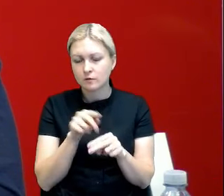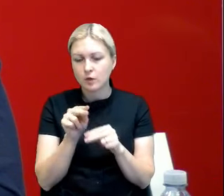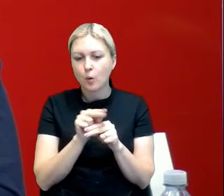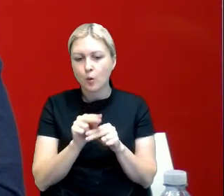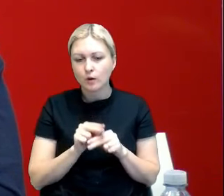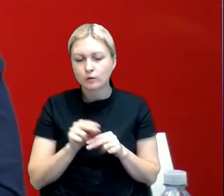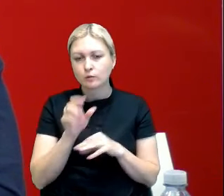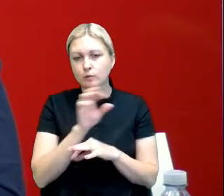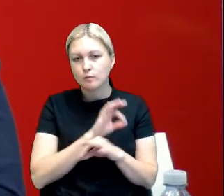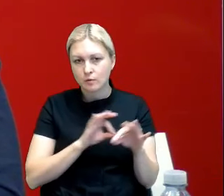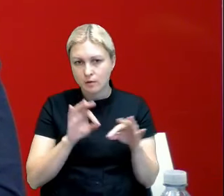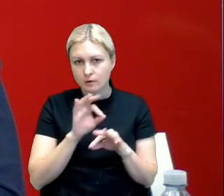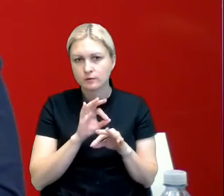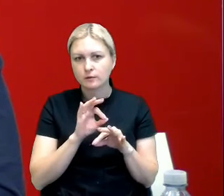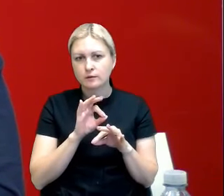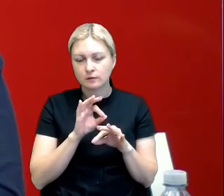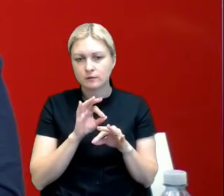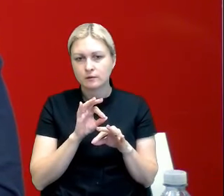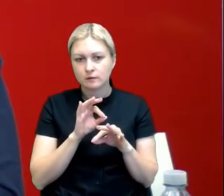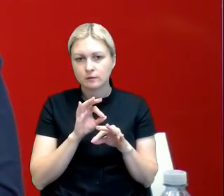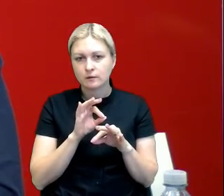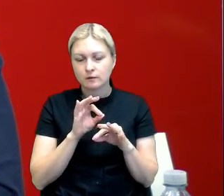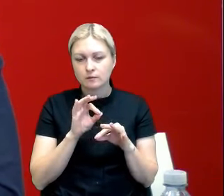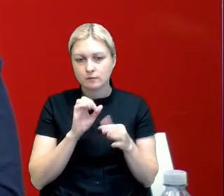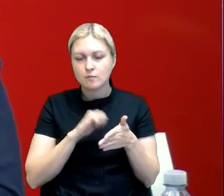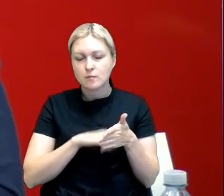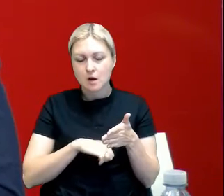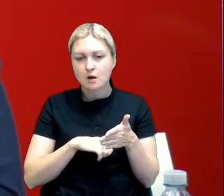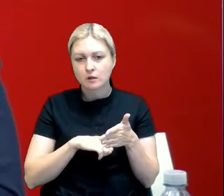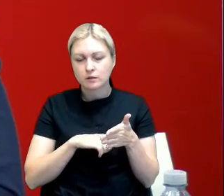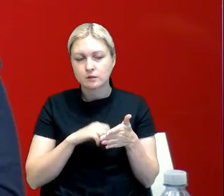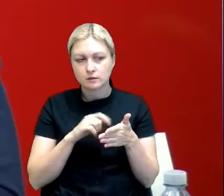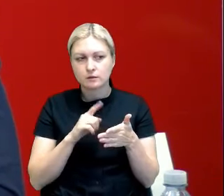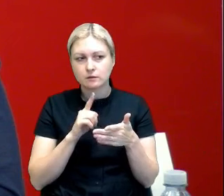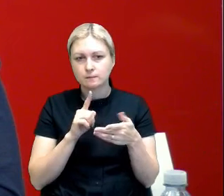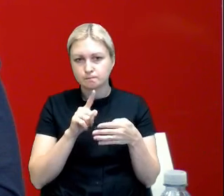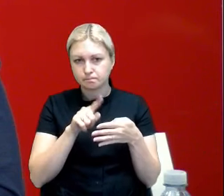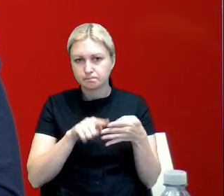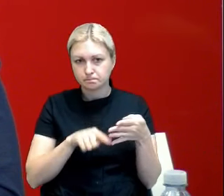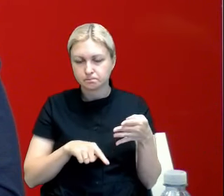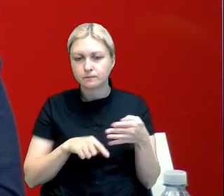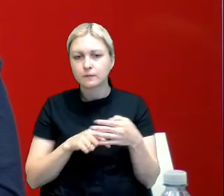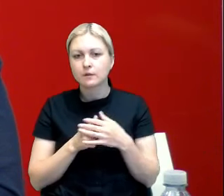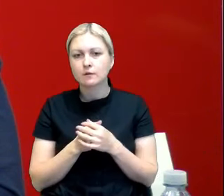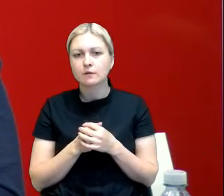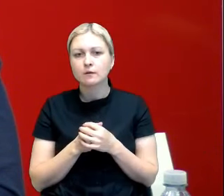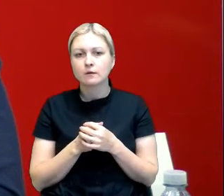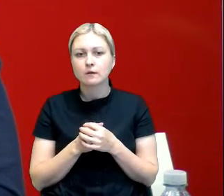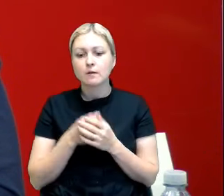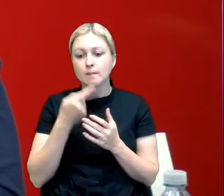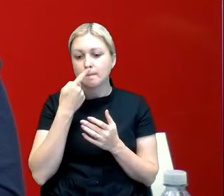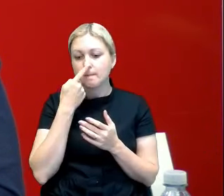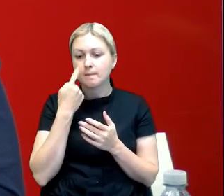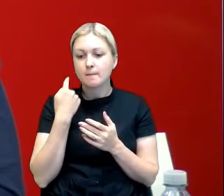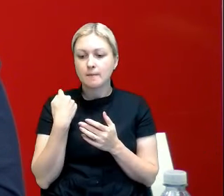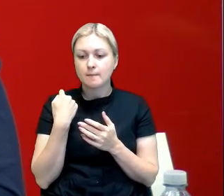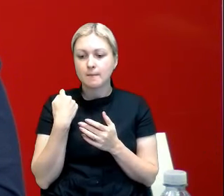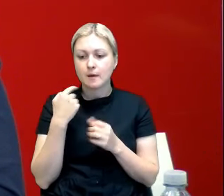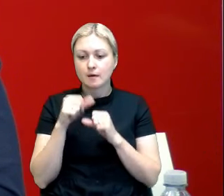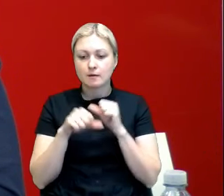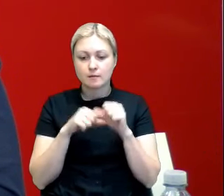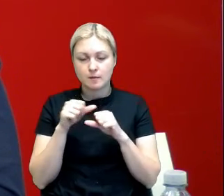projektas apart išvardintų priežasčių a praeitų metų pabaigoje